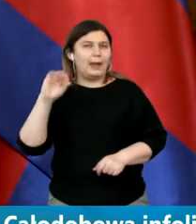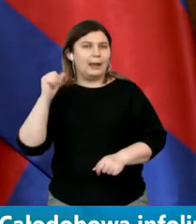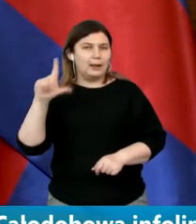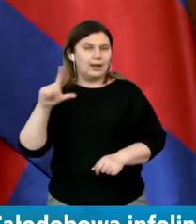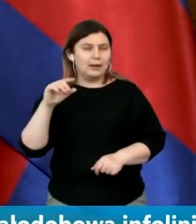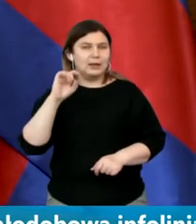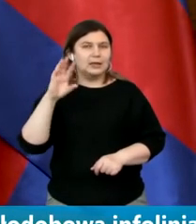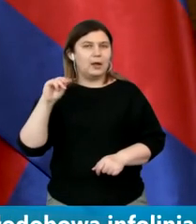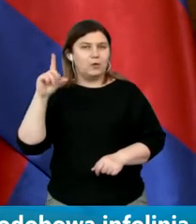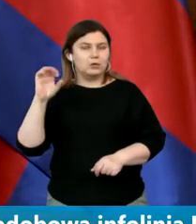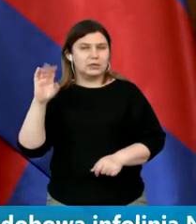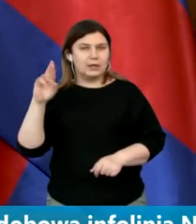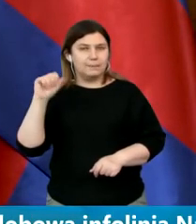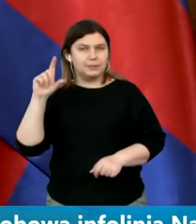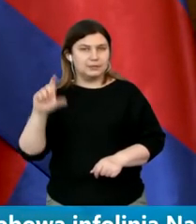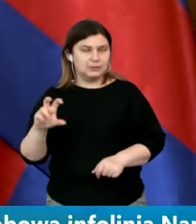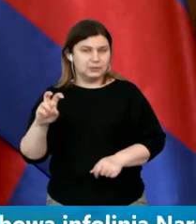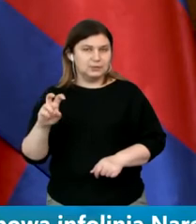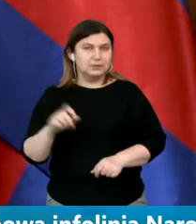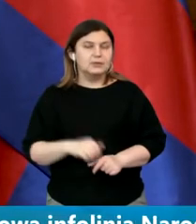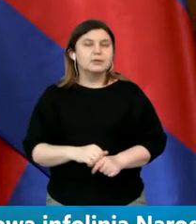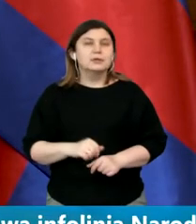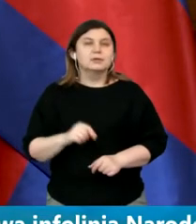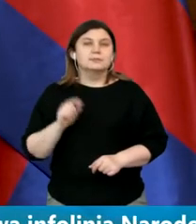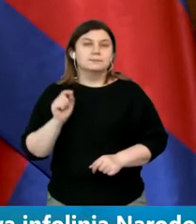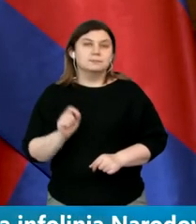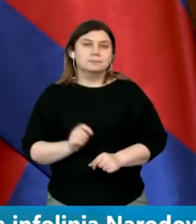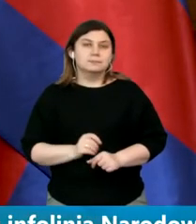pewno postać nietuzinkowa.